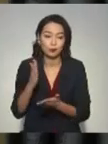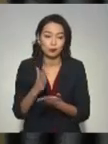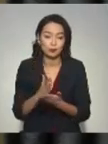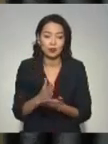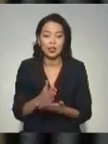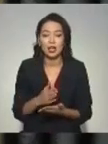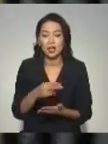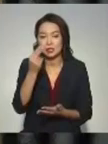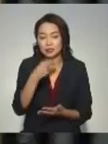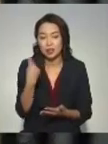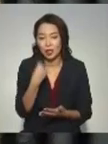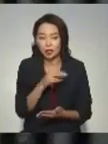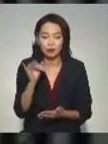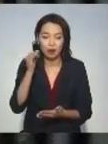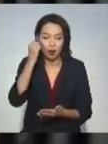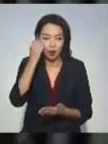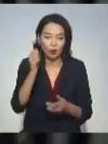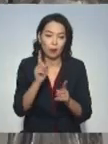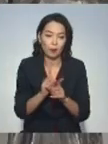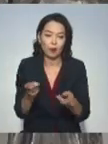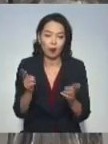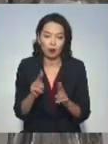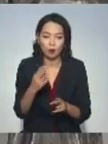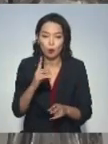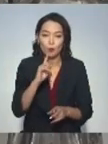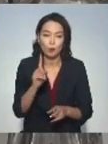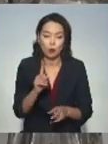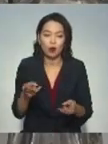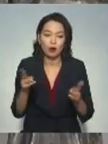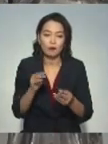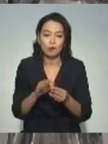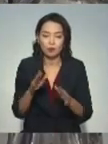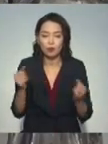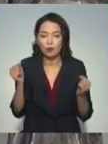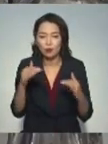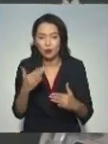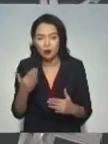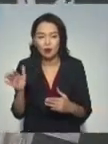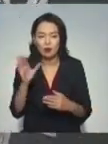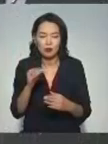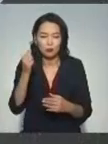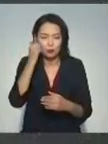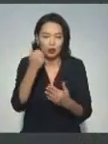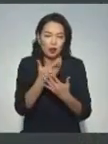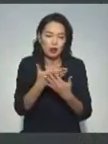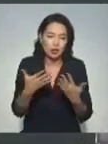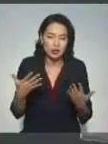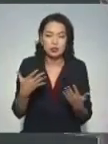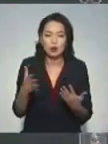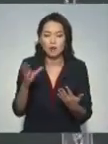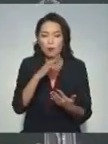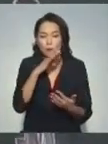Церковно-археологический кабинет Свято-Троицкой церкви уже давно стал настоящим музеем. Здесь собраны поистине уникальные экспонаты. Многие